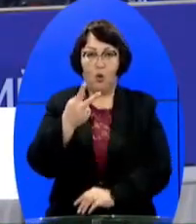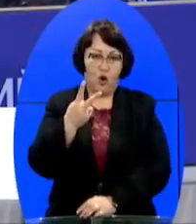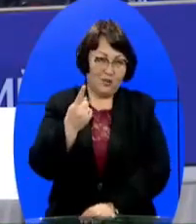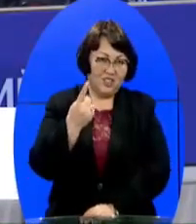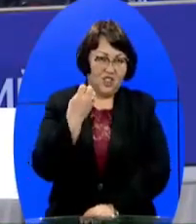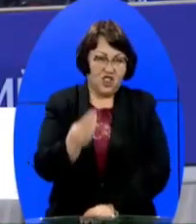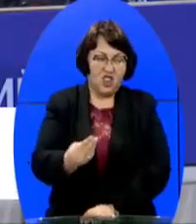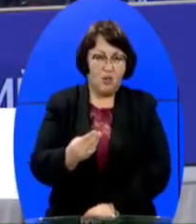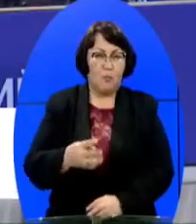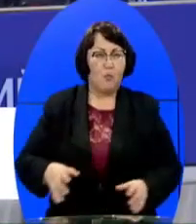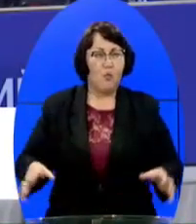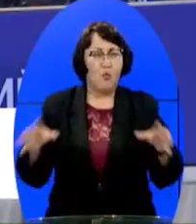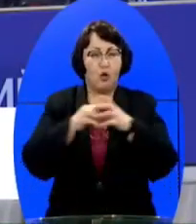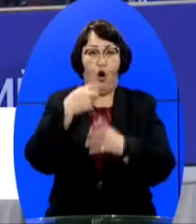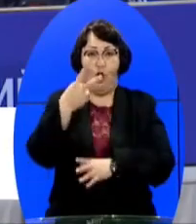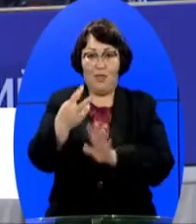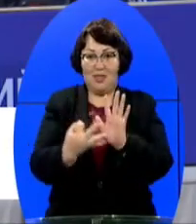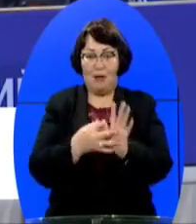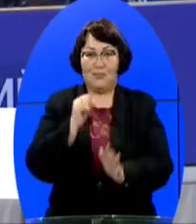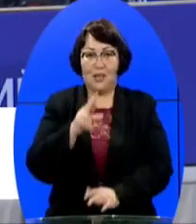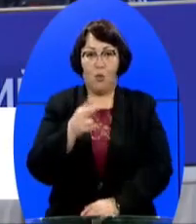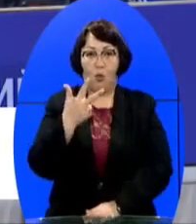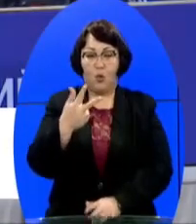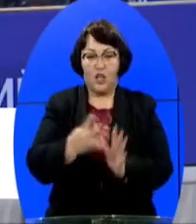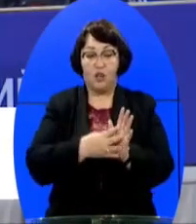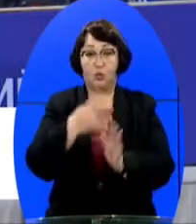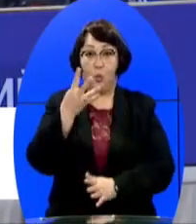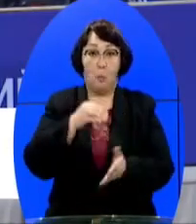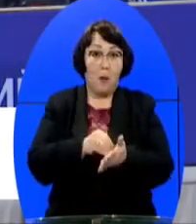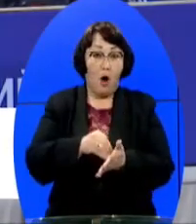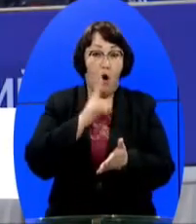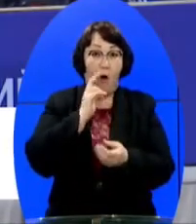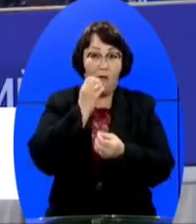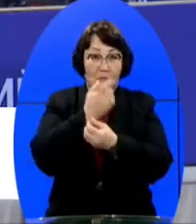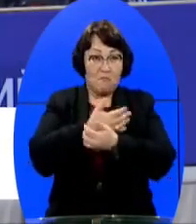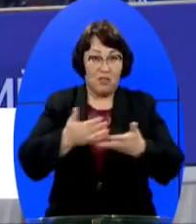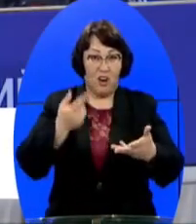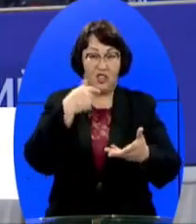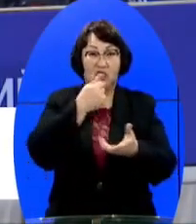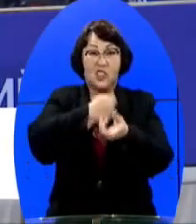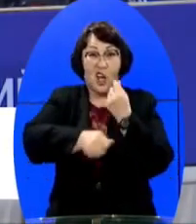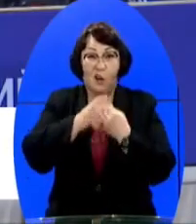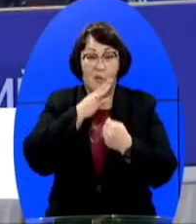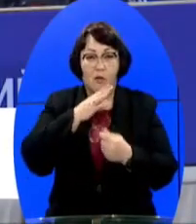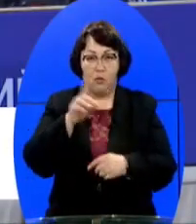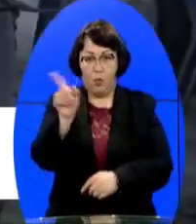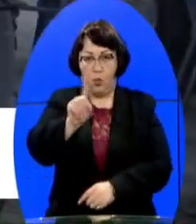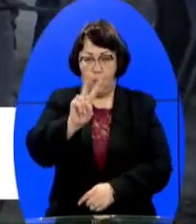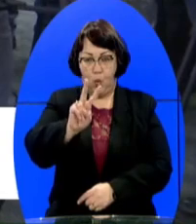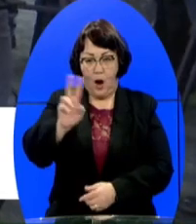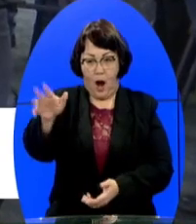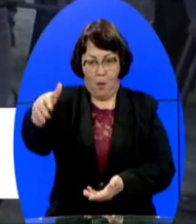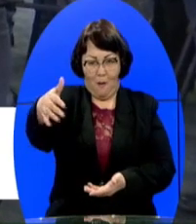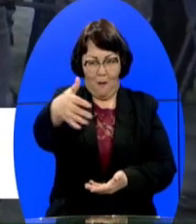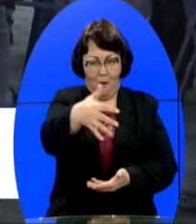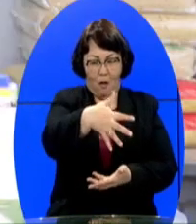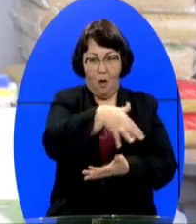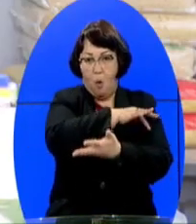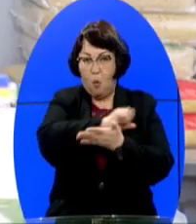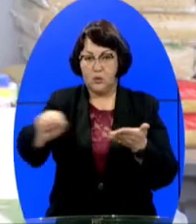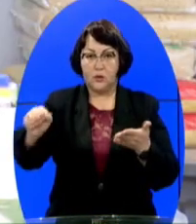16321 ширхэг нийт 28 сая 394 мянган төгрөгийн хүнсний бараа бүтээгдэхүүнийг устгалд оруулсан. Ингээс өөр арга